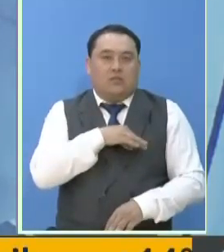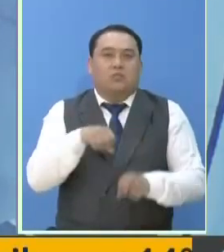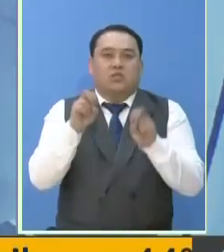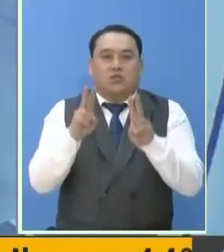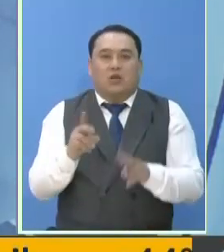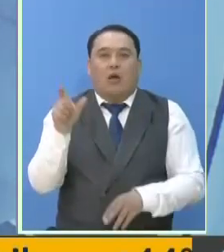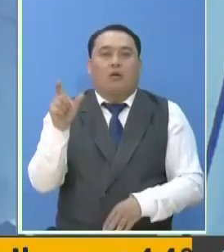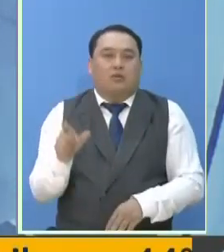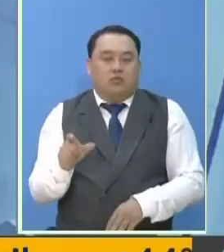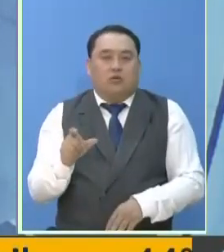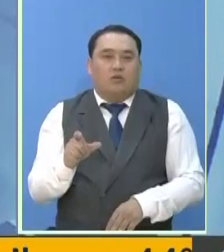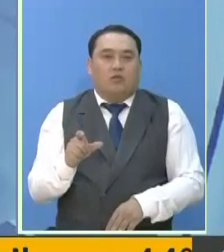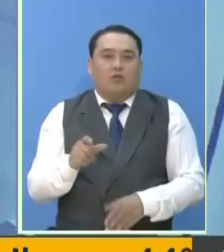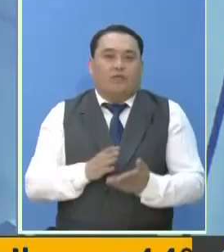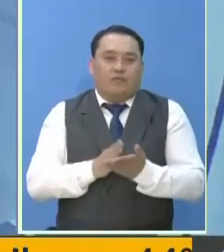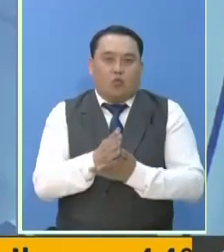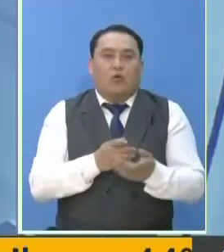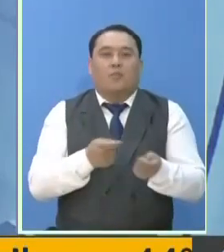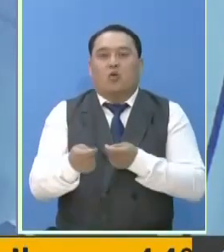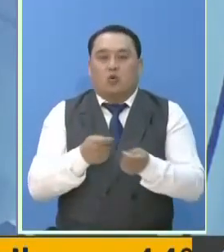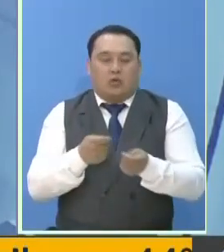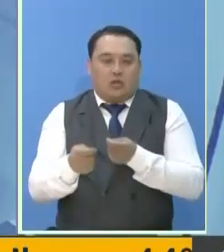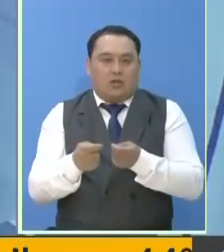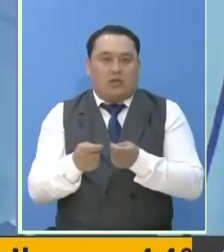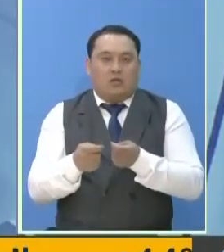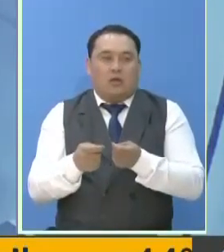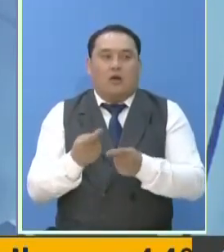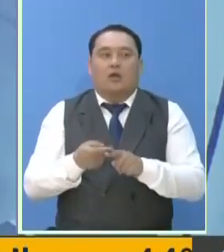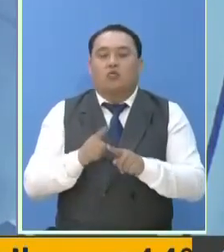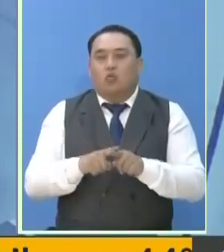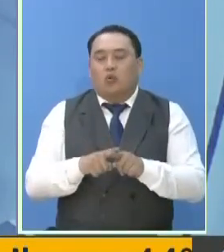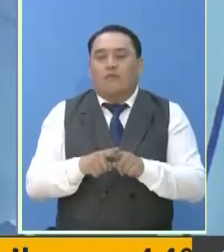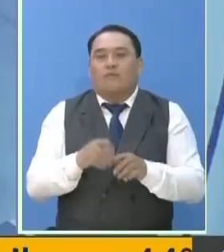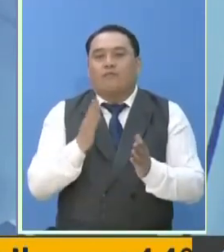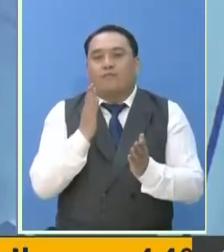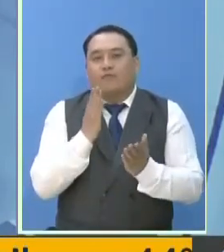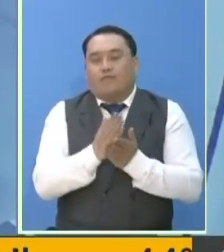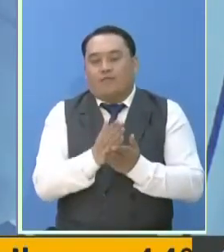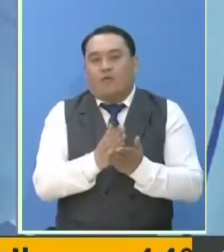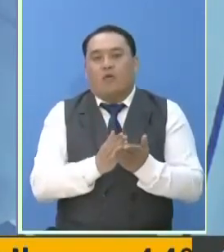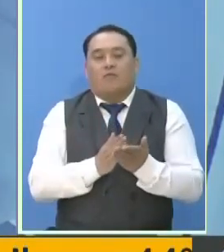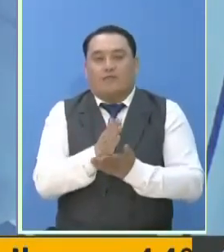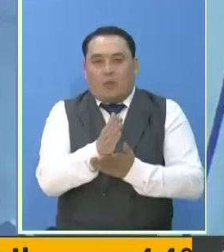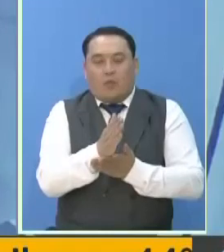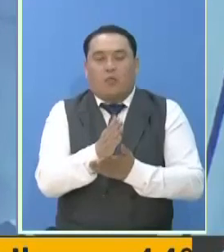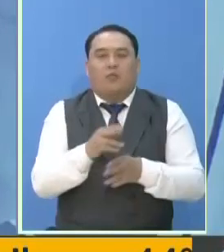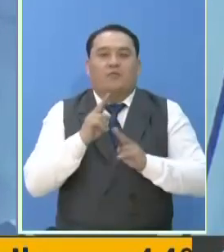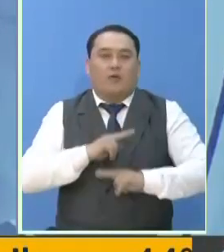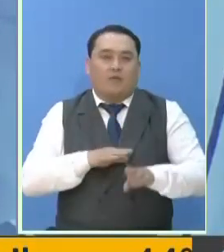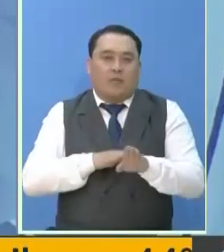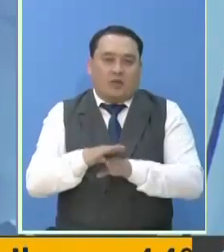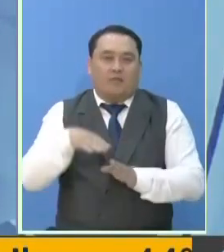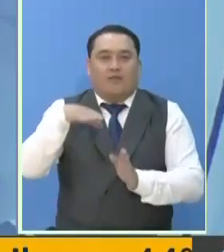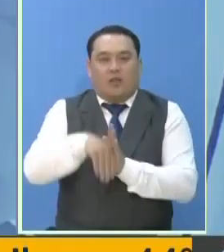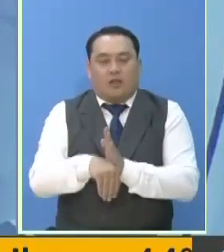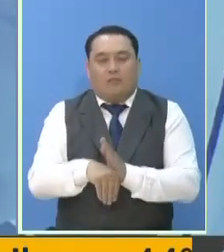пресс-секретарь, внутренний аудит, те, которые как бы сопутствующую функцию выполняют, но непосредственно свой вклад в